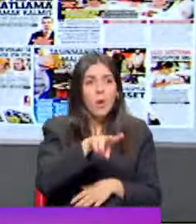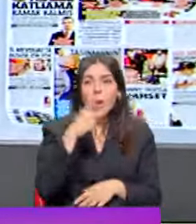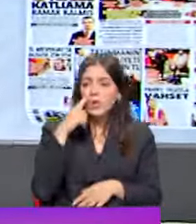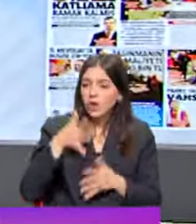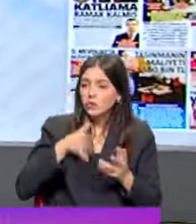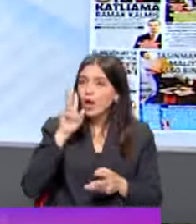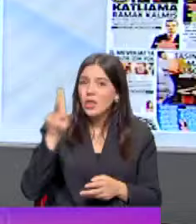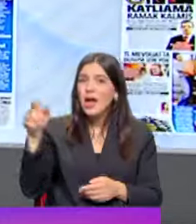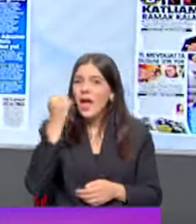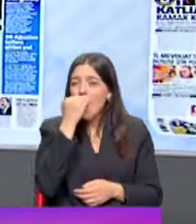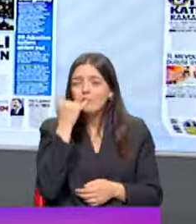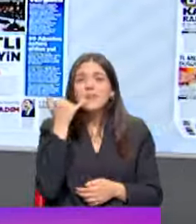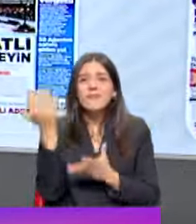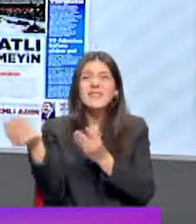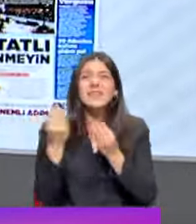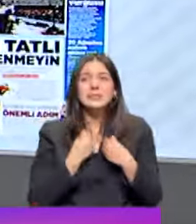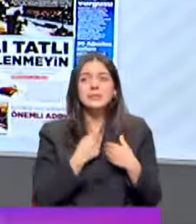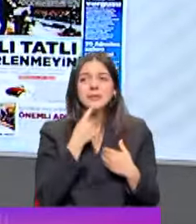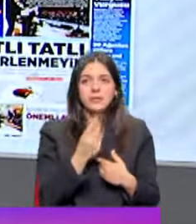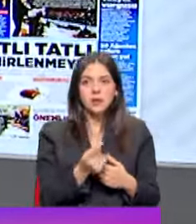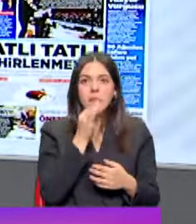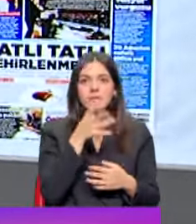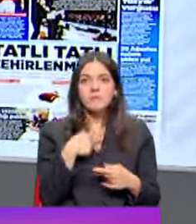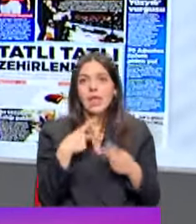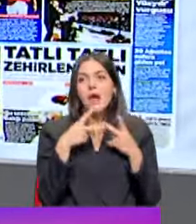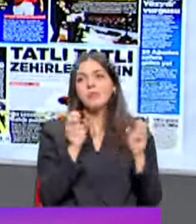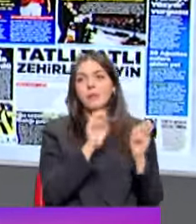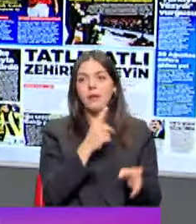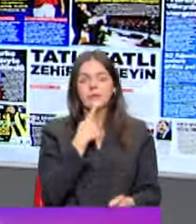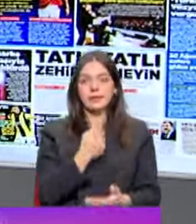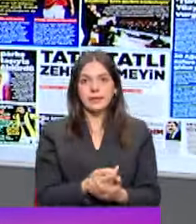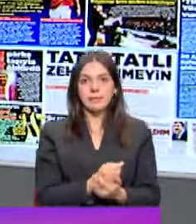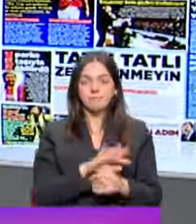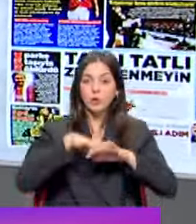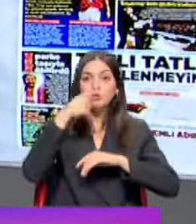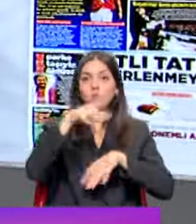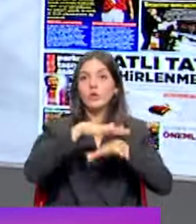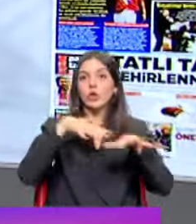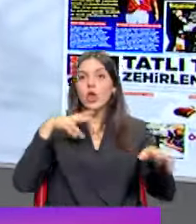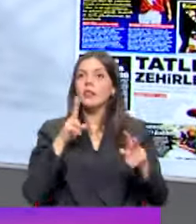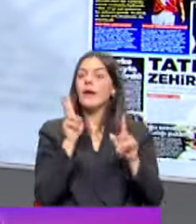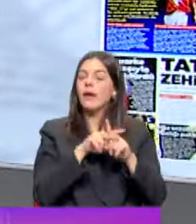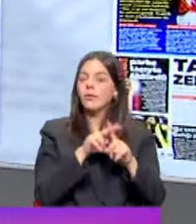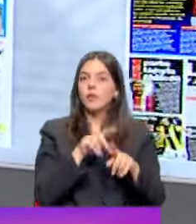birinden ödünç telefon isteyip haber verdi. Ben salıverildim diye. Sonrasında bu törene katıldı. Hadi gelin